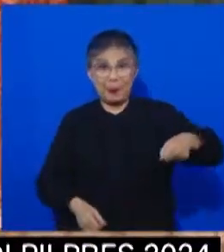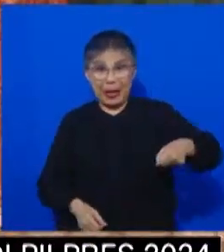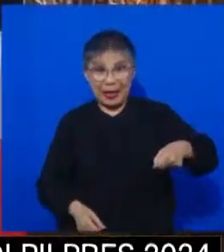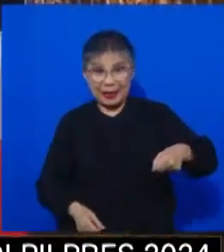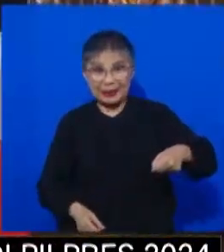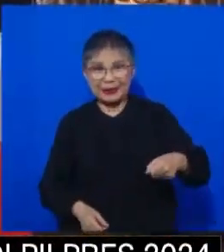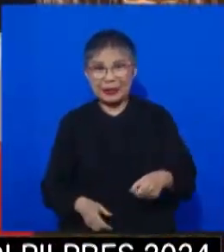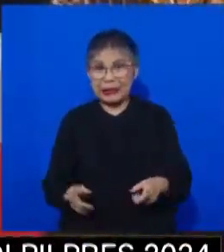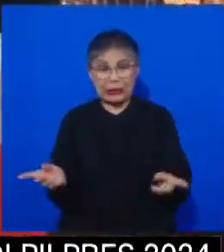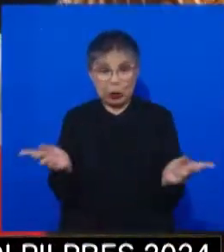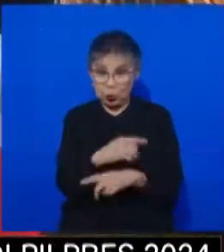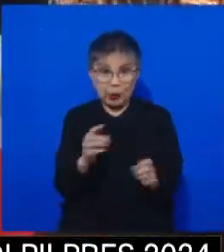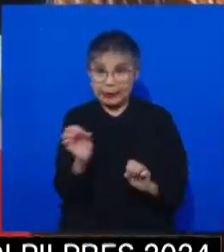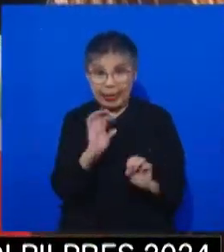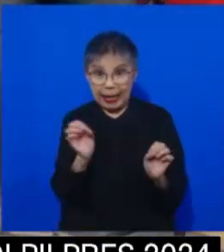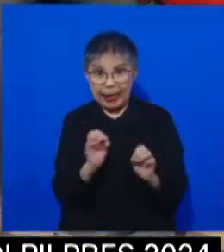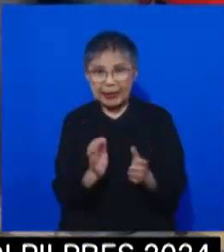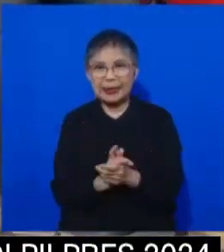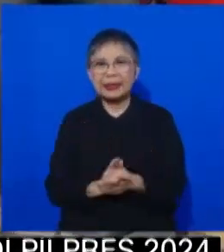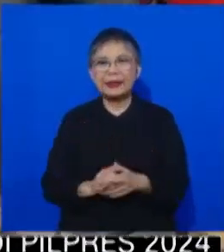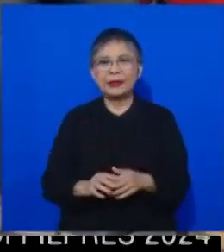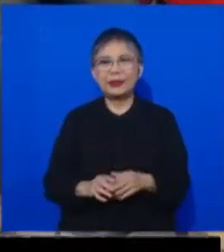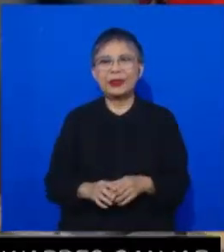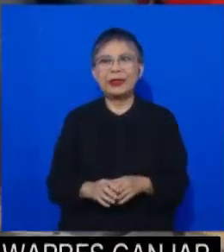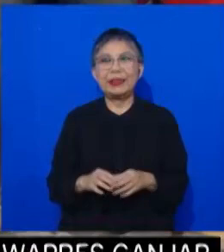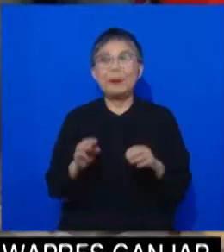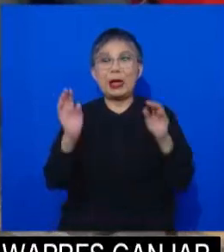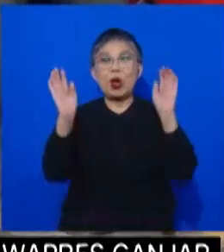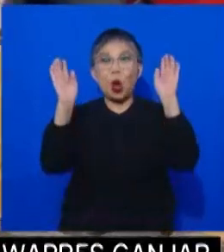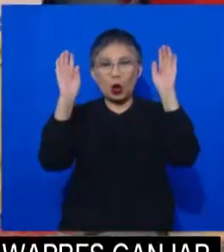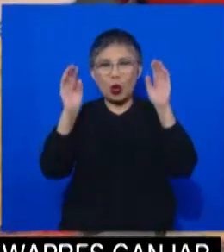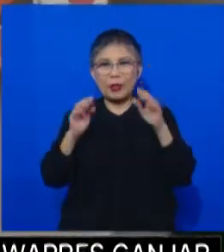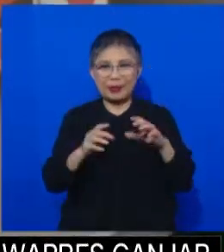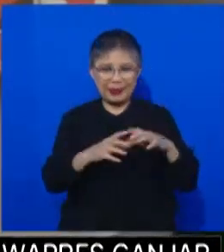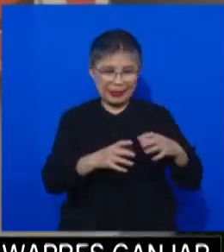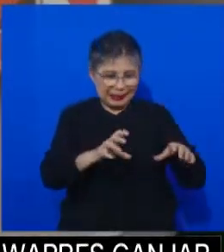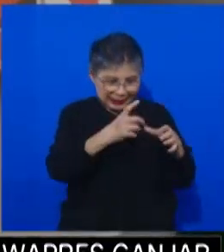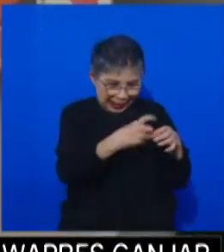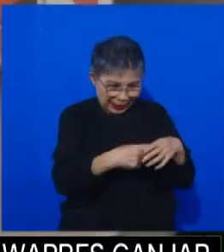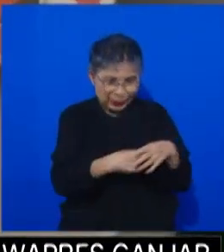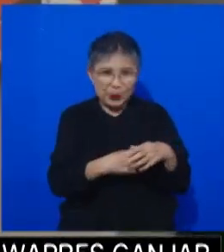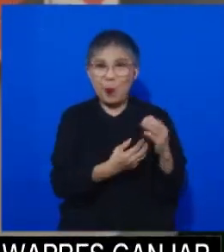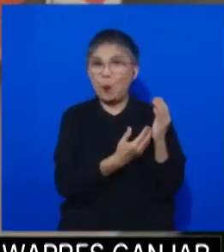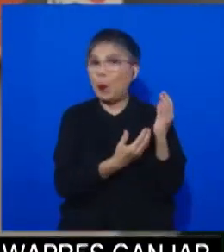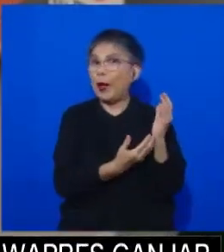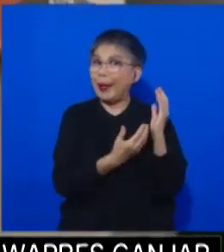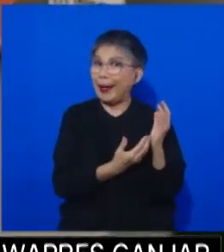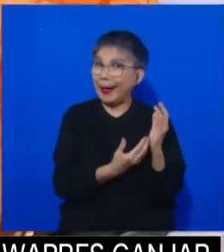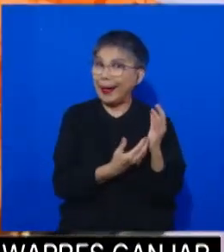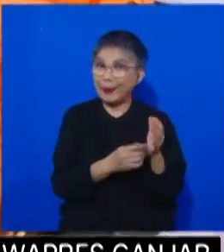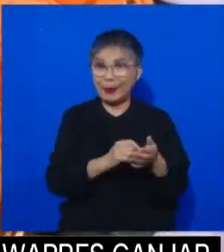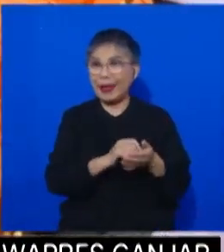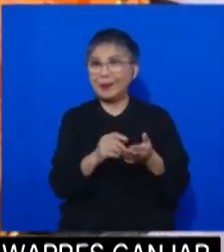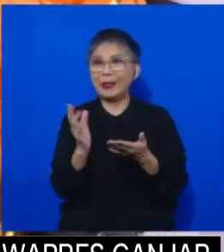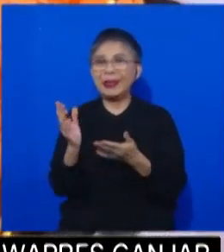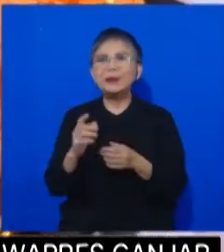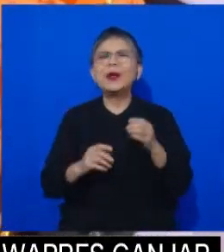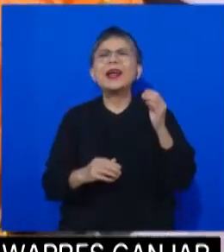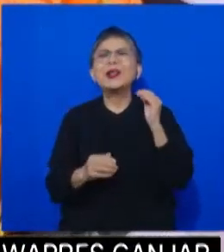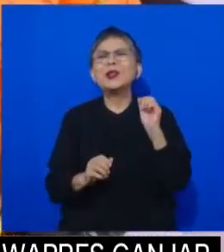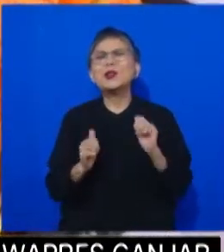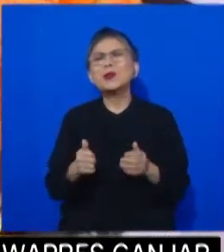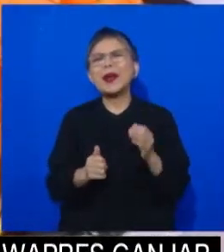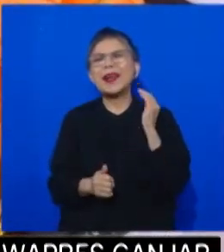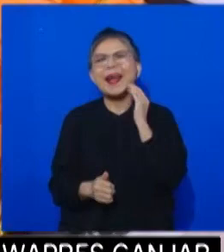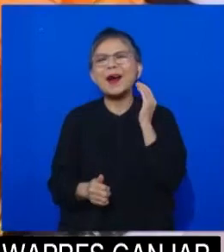Sejumlah koper jemaah haji asal Ponorogo ini memiliki penanda unik, mulai dari mainan anak hingga boneka. Hal ini dilakukan agar mudah dikenali